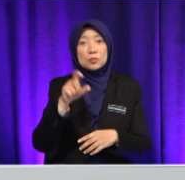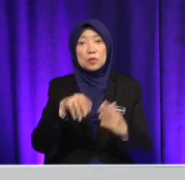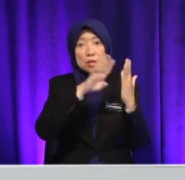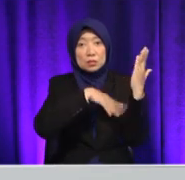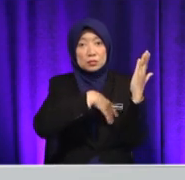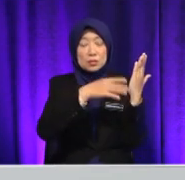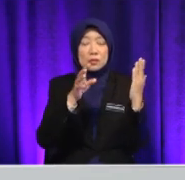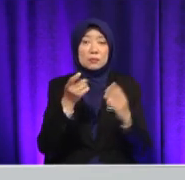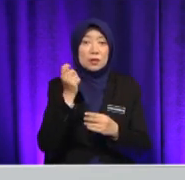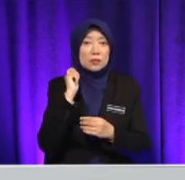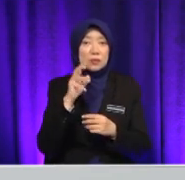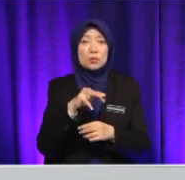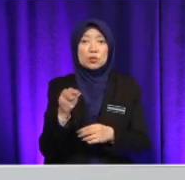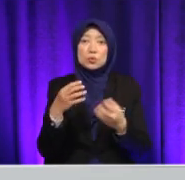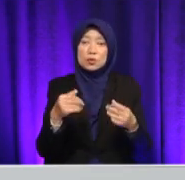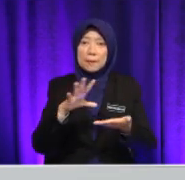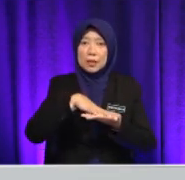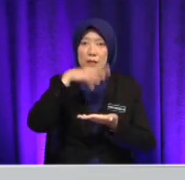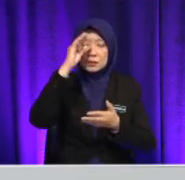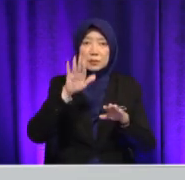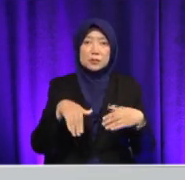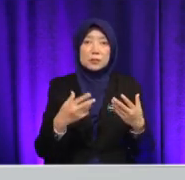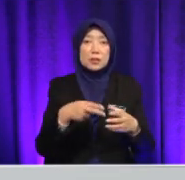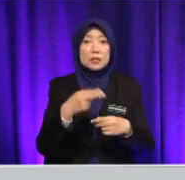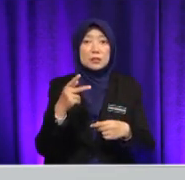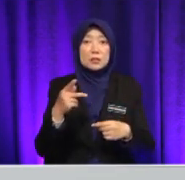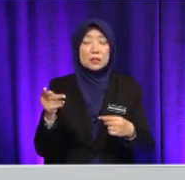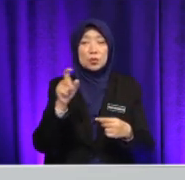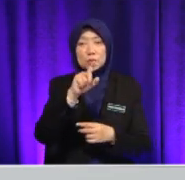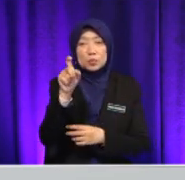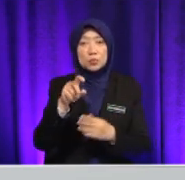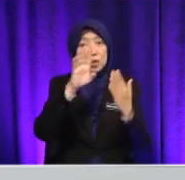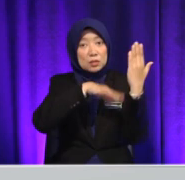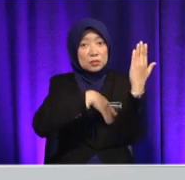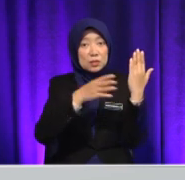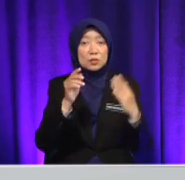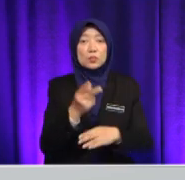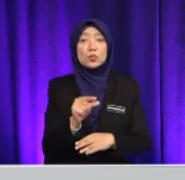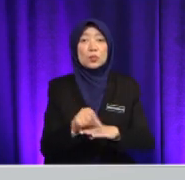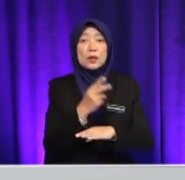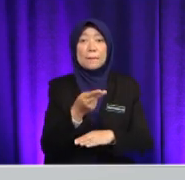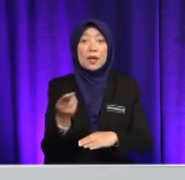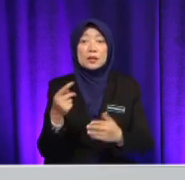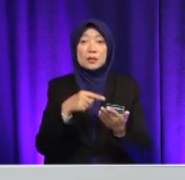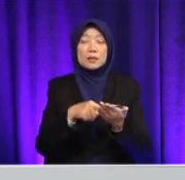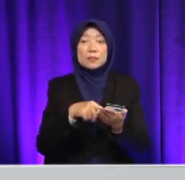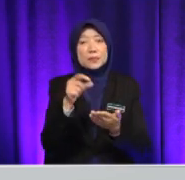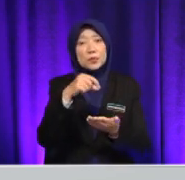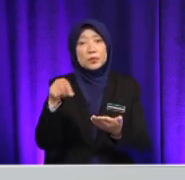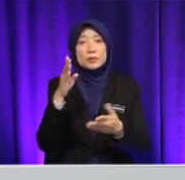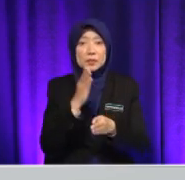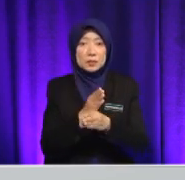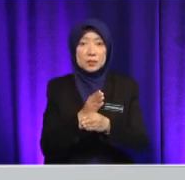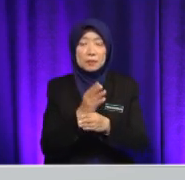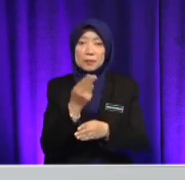murid-murid sudah belajar menggunakan bahan-bahan inilah Oke tulis benar pada